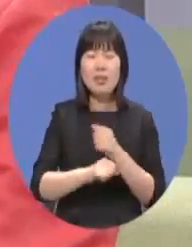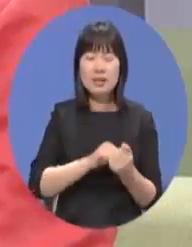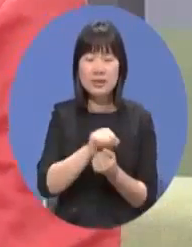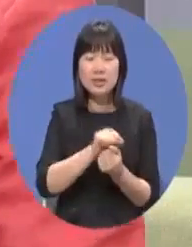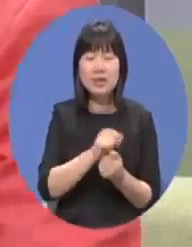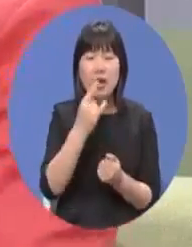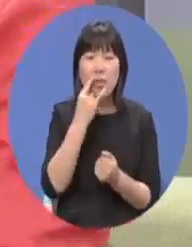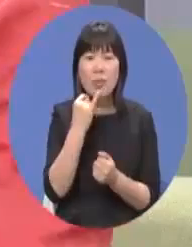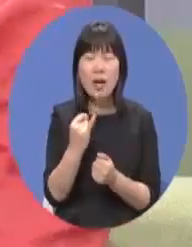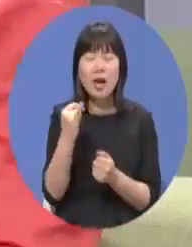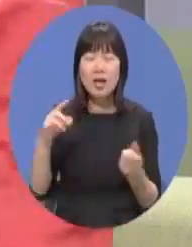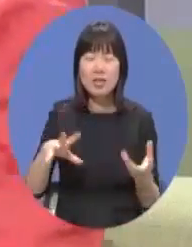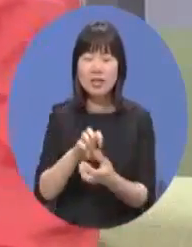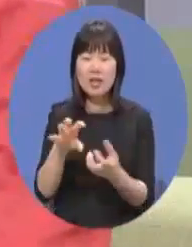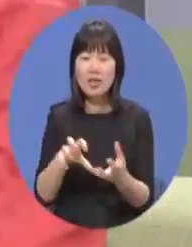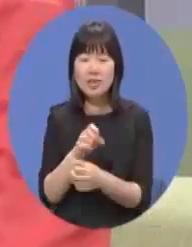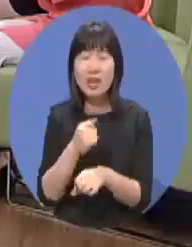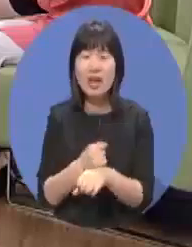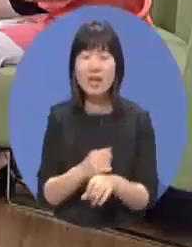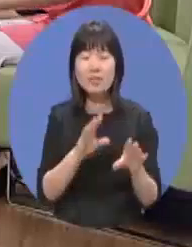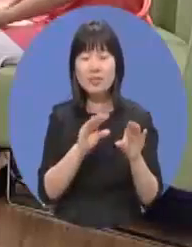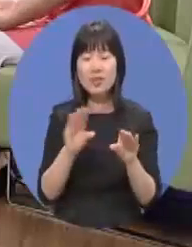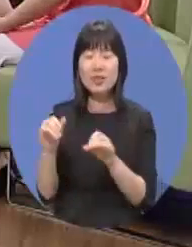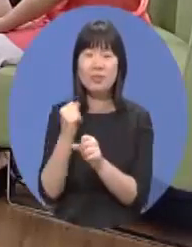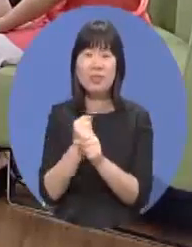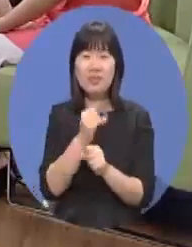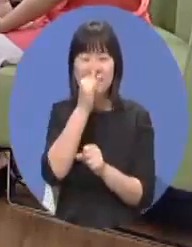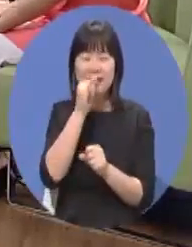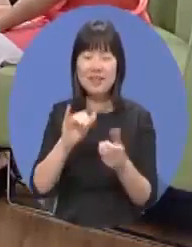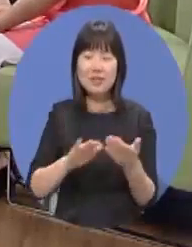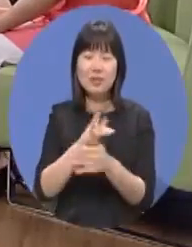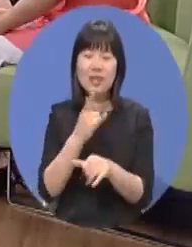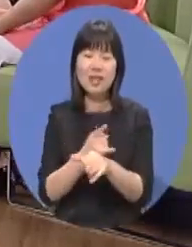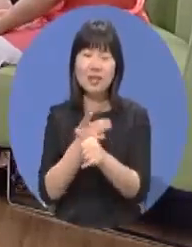정반대로 막 섞어서 좀 이완할 수 있는 그런 놀이를 좀 해주셨으면 좋겠어요.